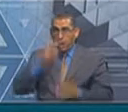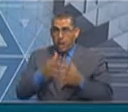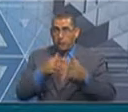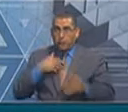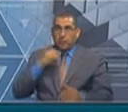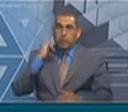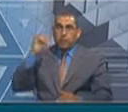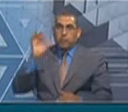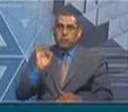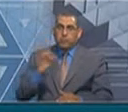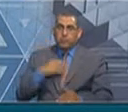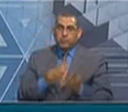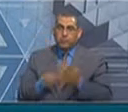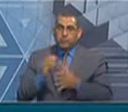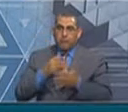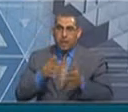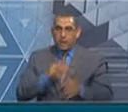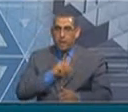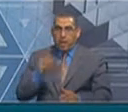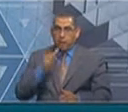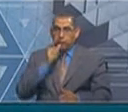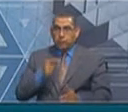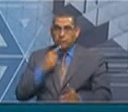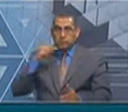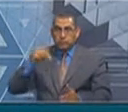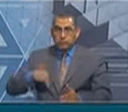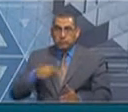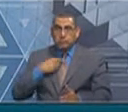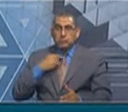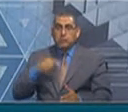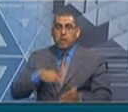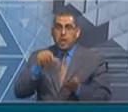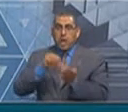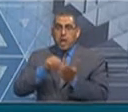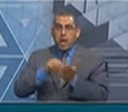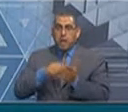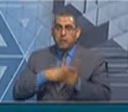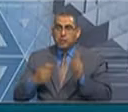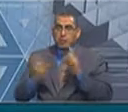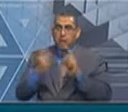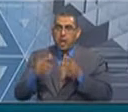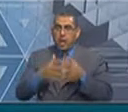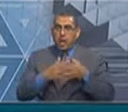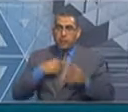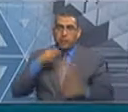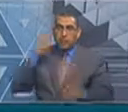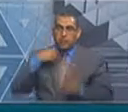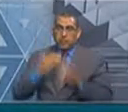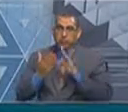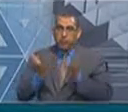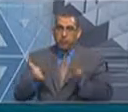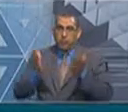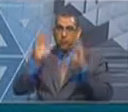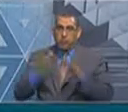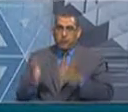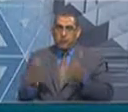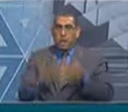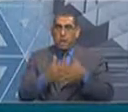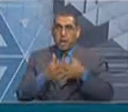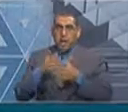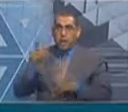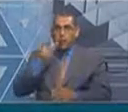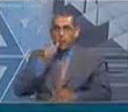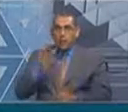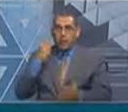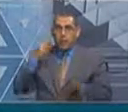الأمريكي في أي مرحلة، وفي هذه المرحلة أيضاً ستواجه إيران البلطجة الأمريكية. الولايات المتحدة التي